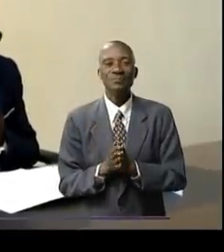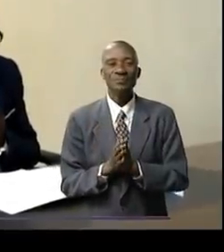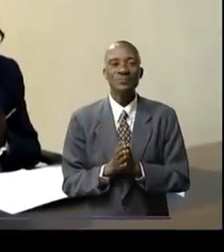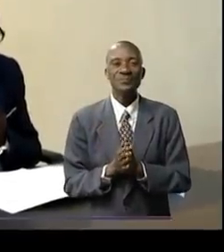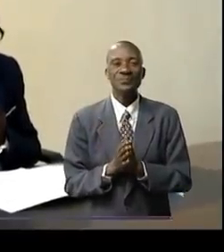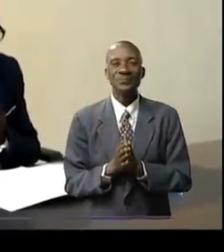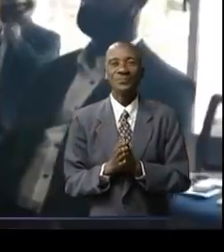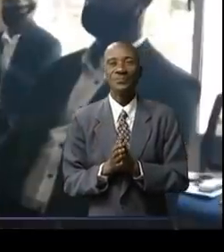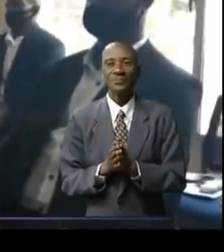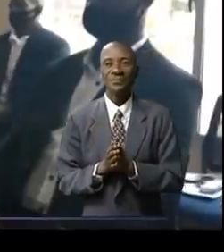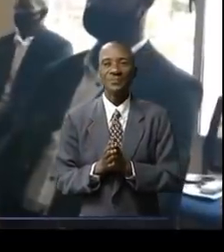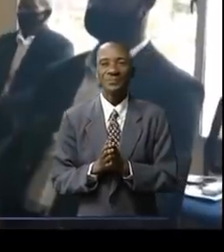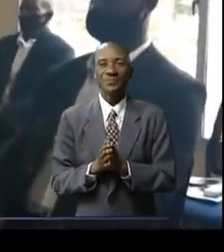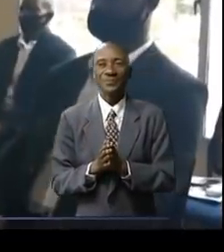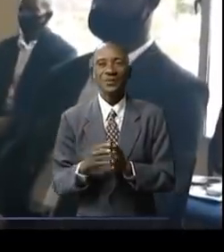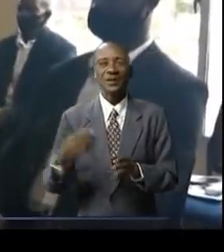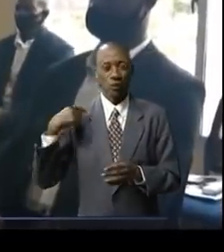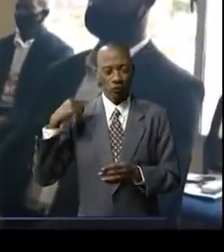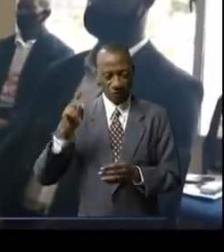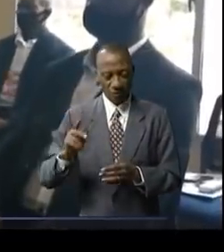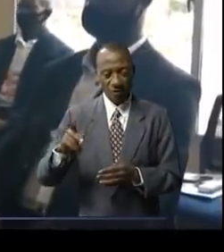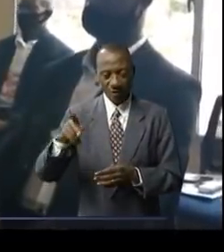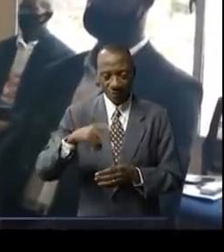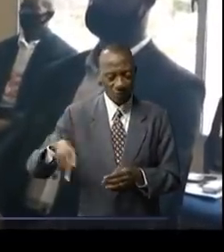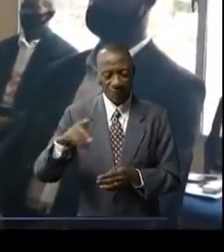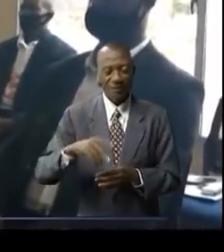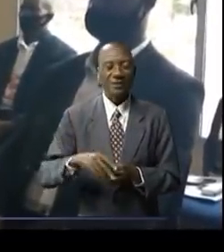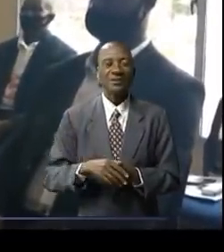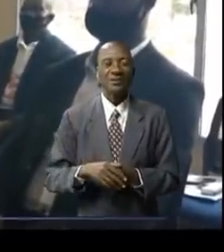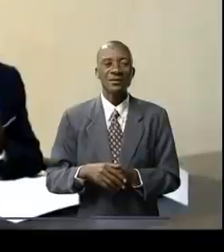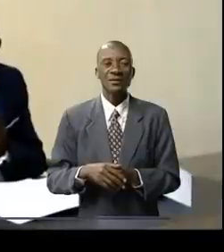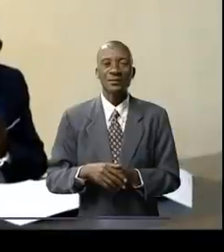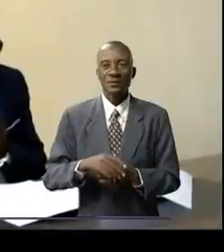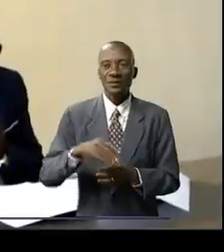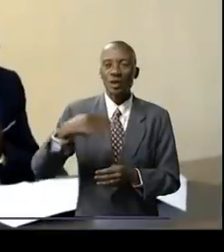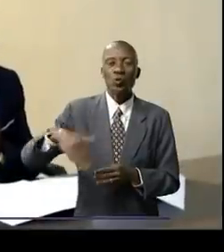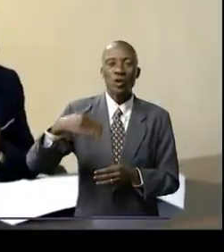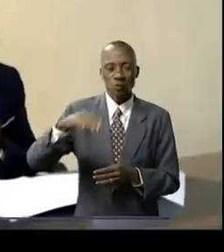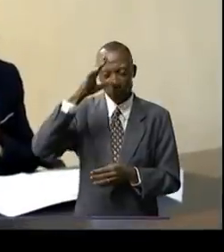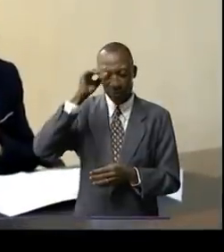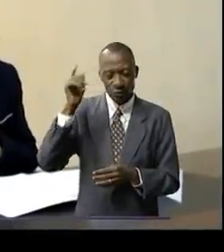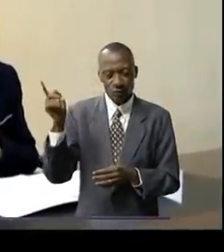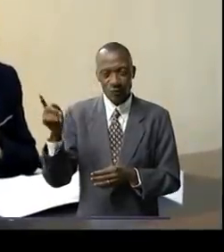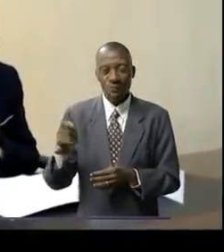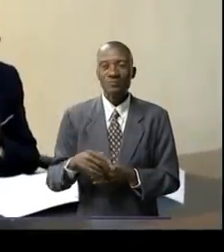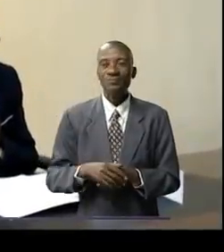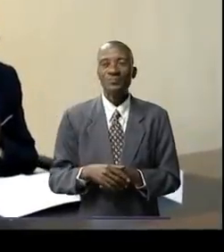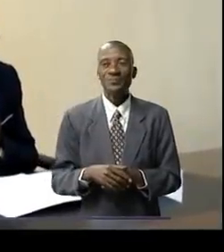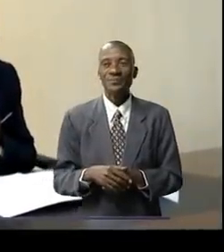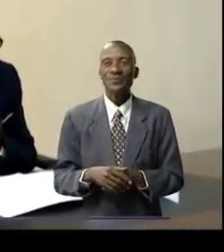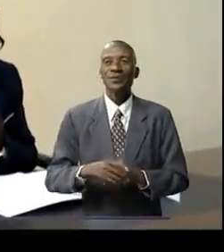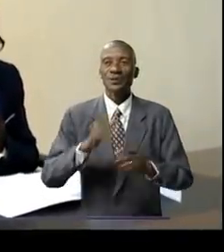soutenons cette action du chef de l'État en appelant tout le monde au